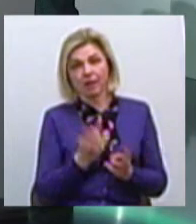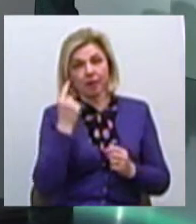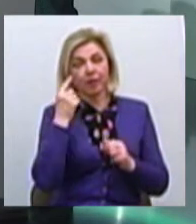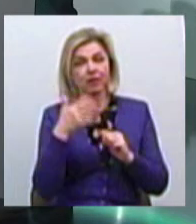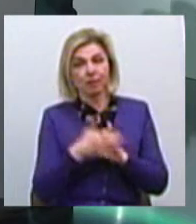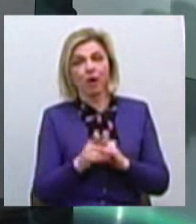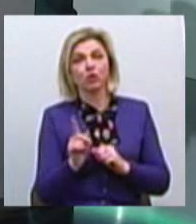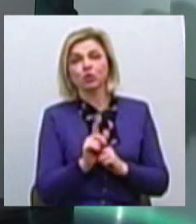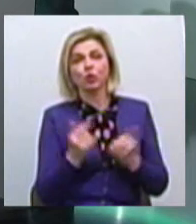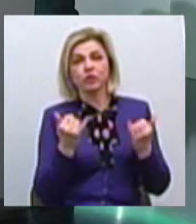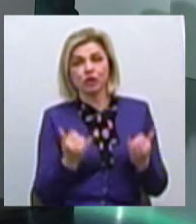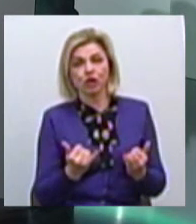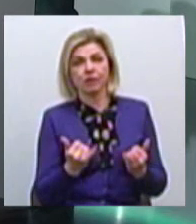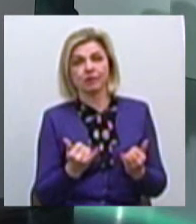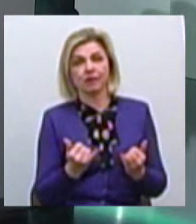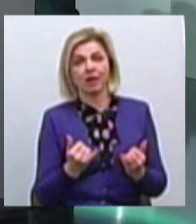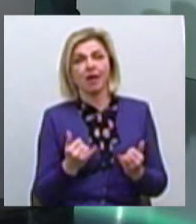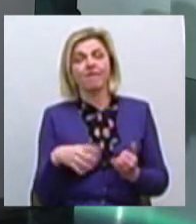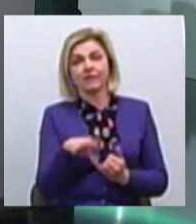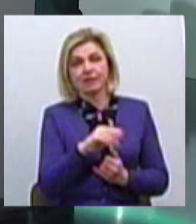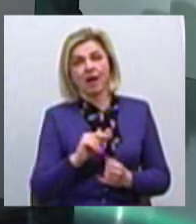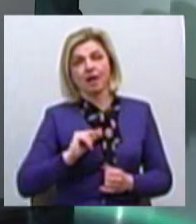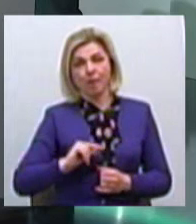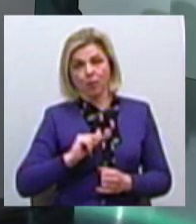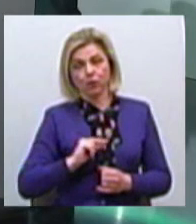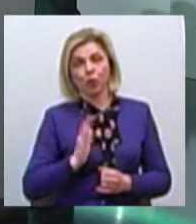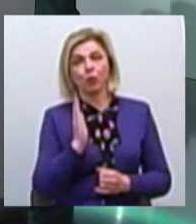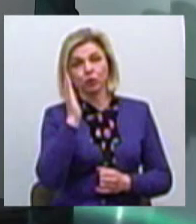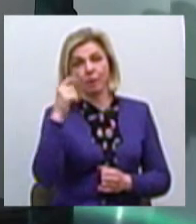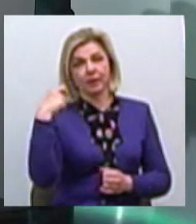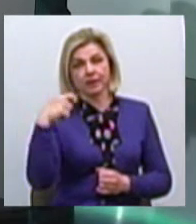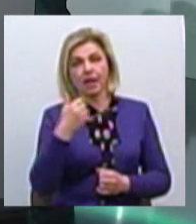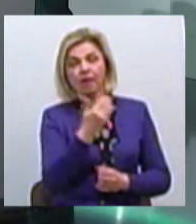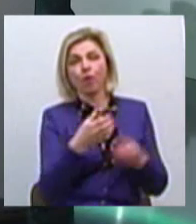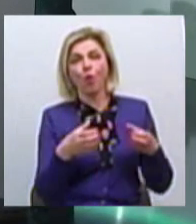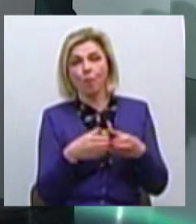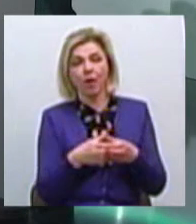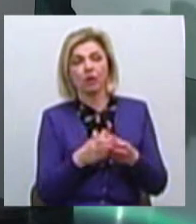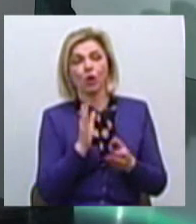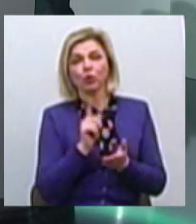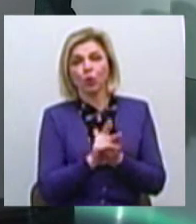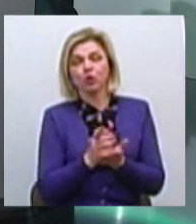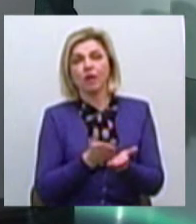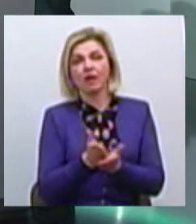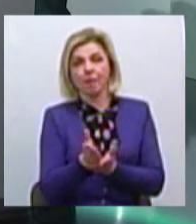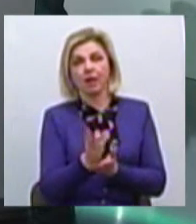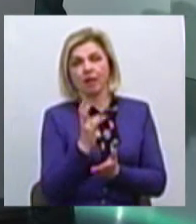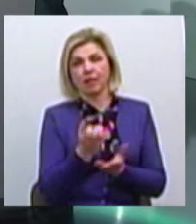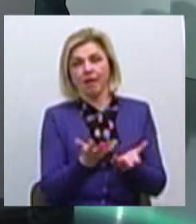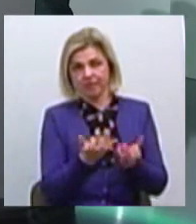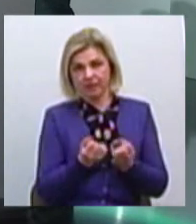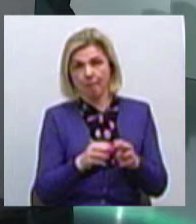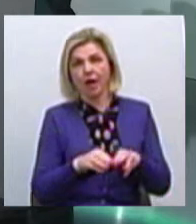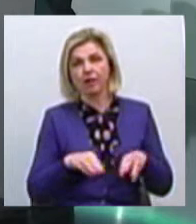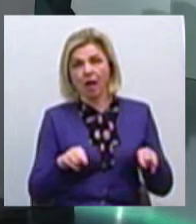что сейчас вся работа будущего президента и его команды должна будет направлена на взятие парламента, потому